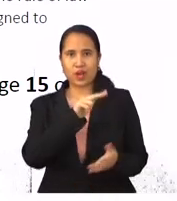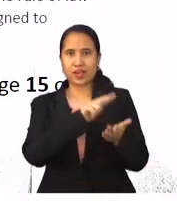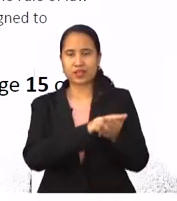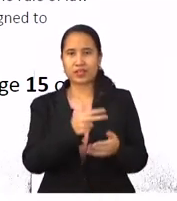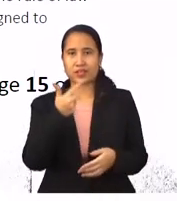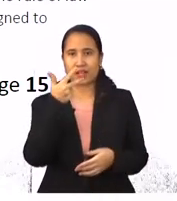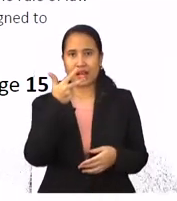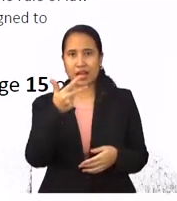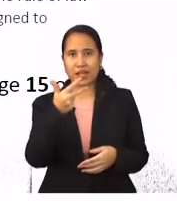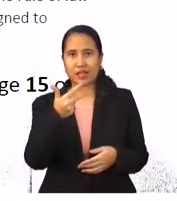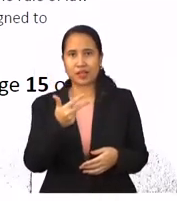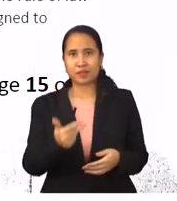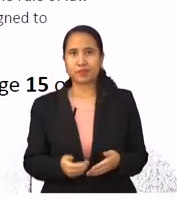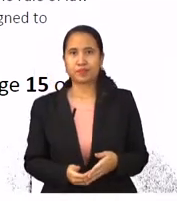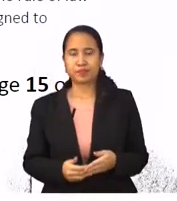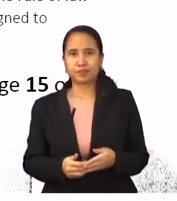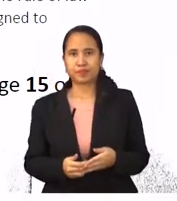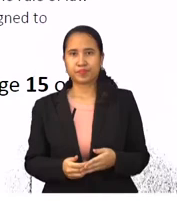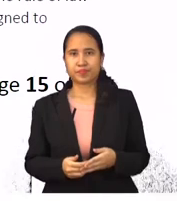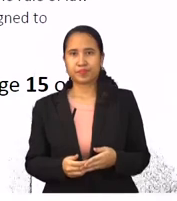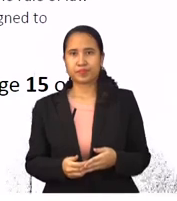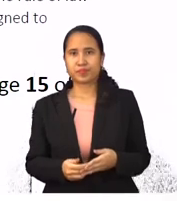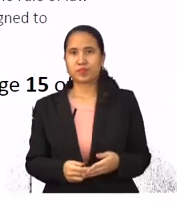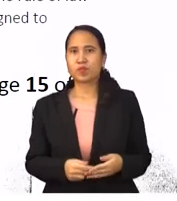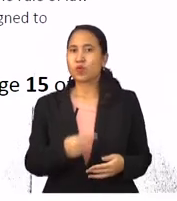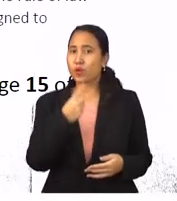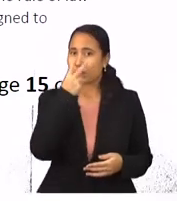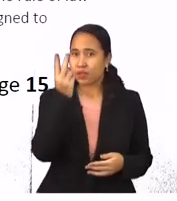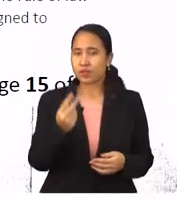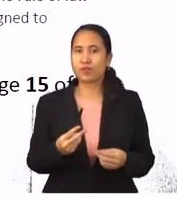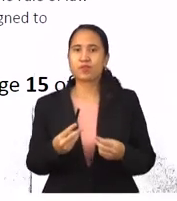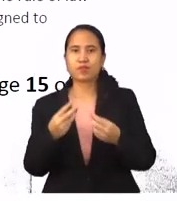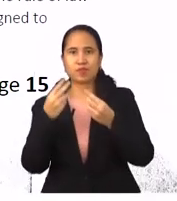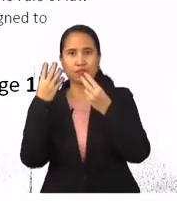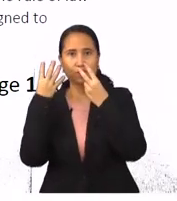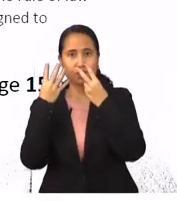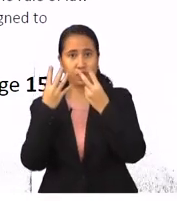grondwet beschermde belang verwezen naar artikel 24 van het